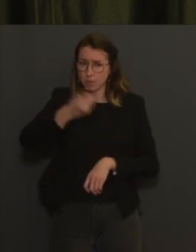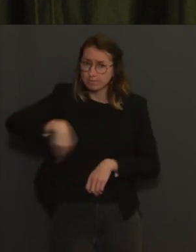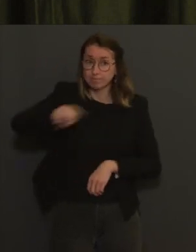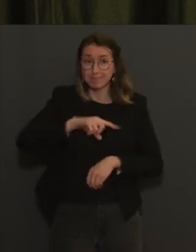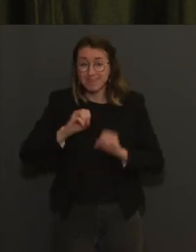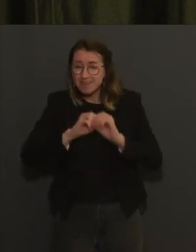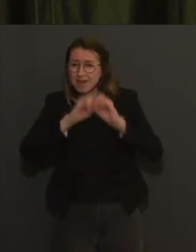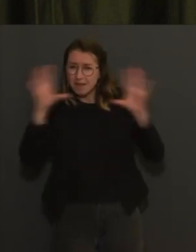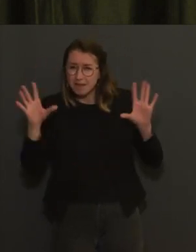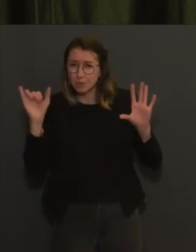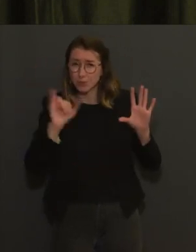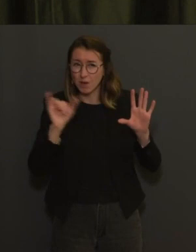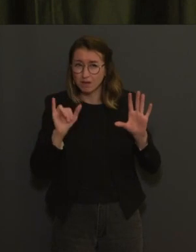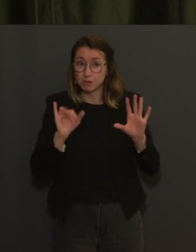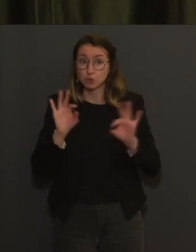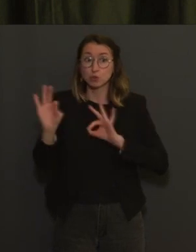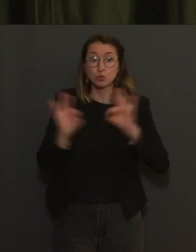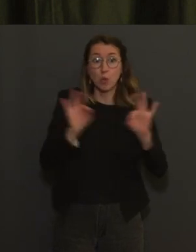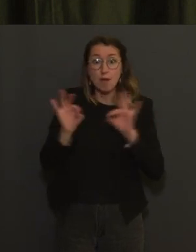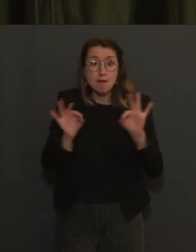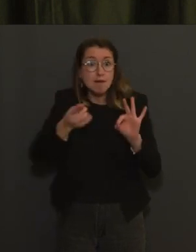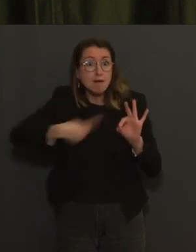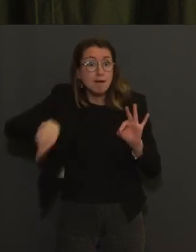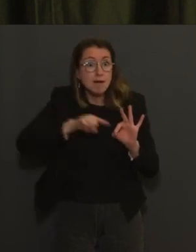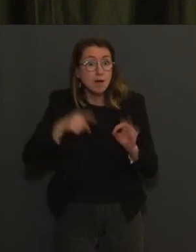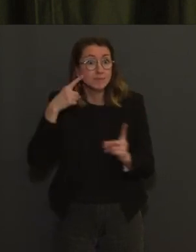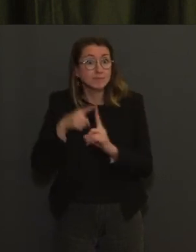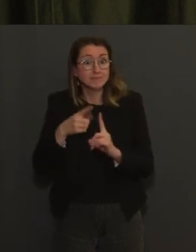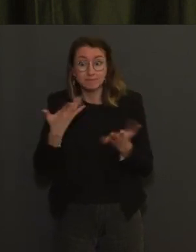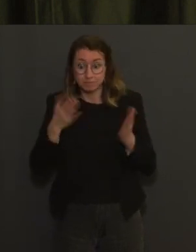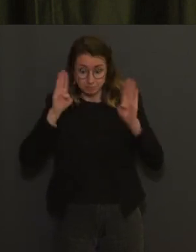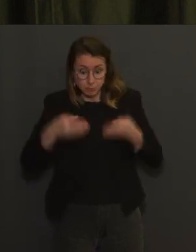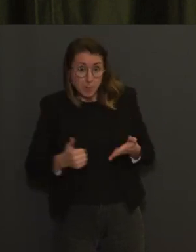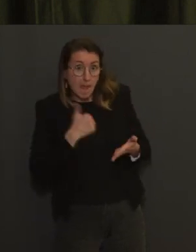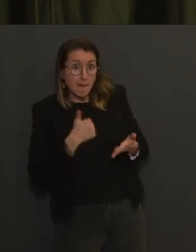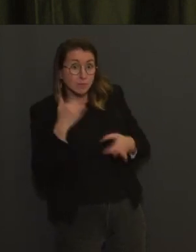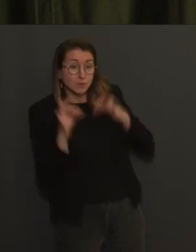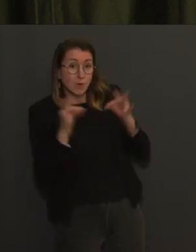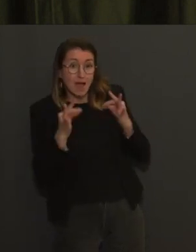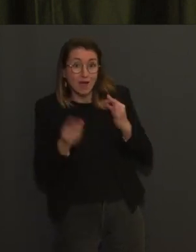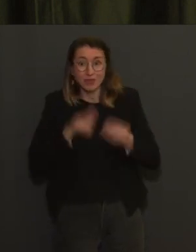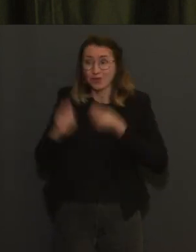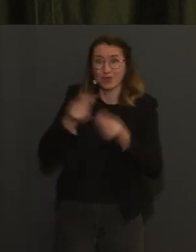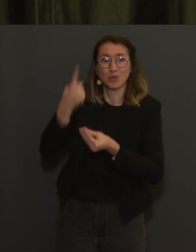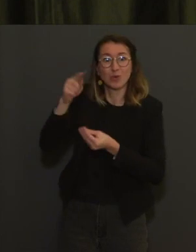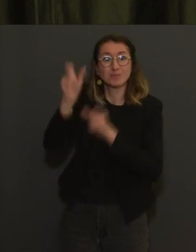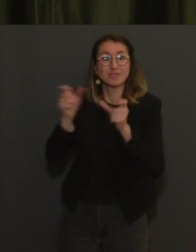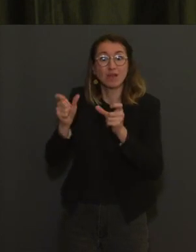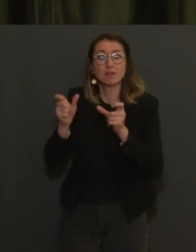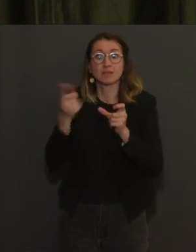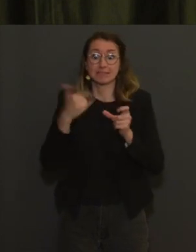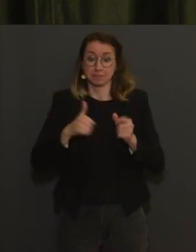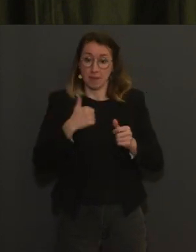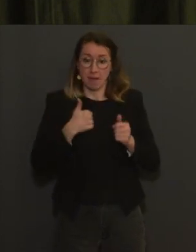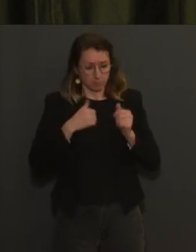d'une importance vitale pour nous. Ce que vous faites détermine également les chances des autres. Quiconque ne respecte pas ces mesures est une menace